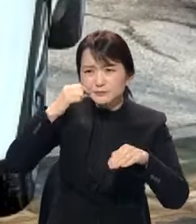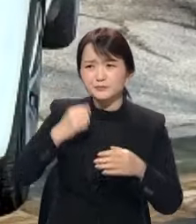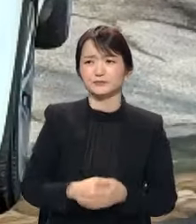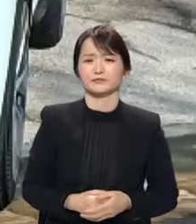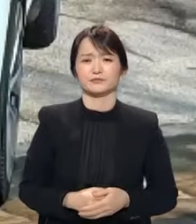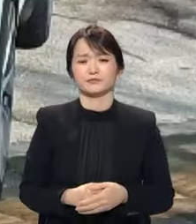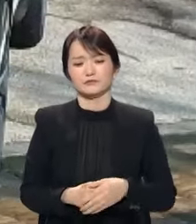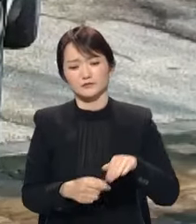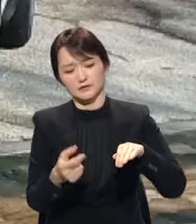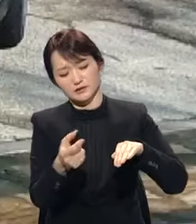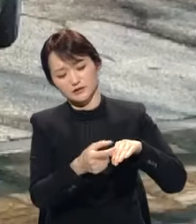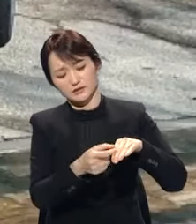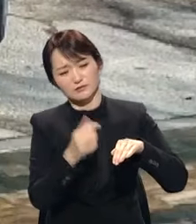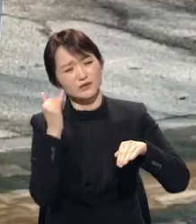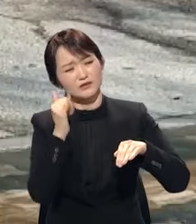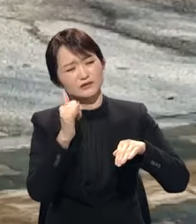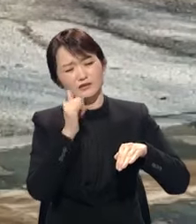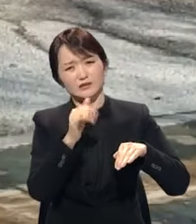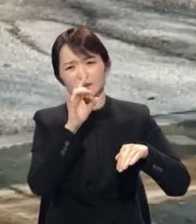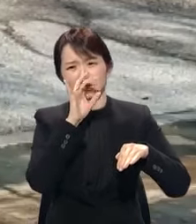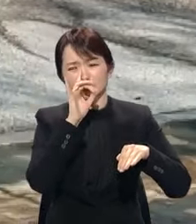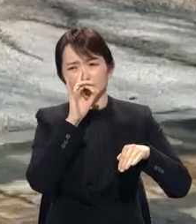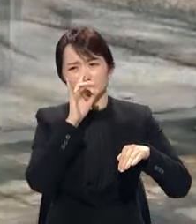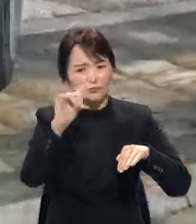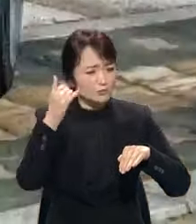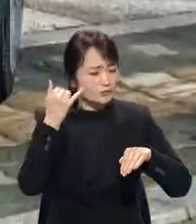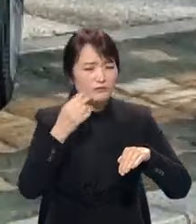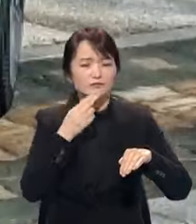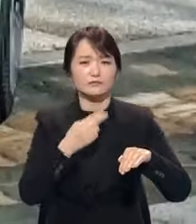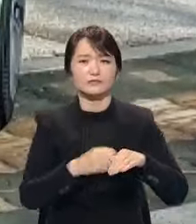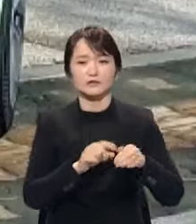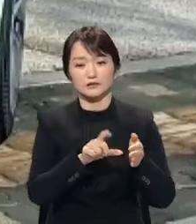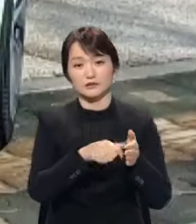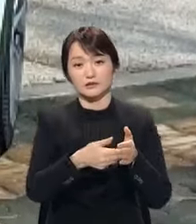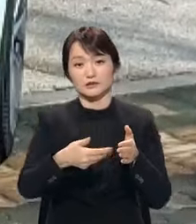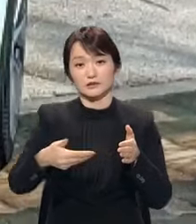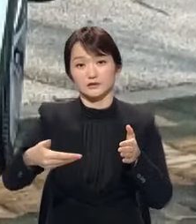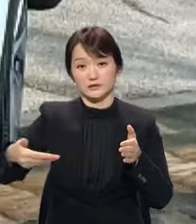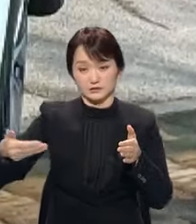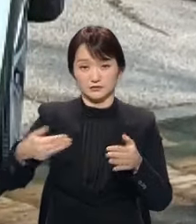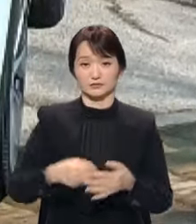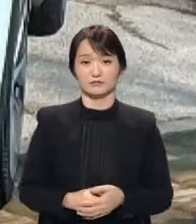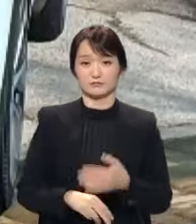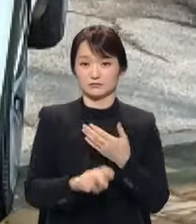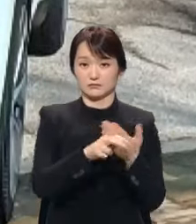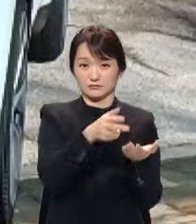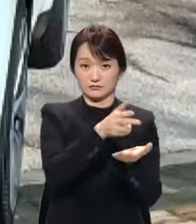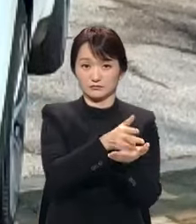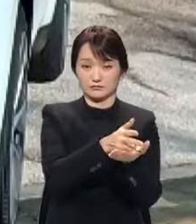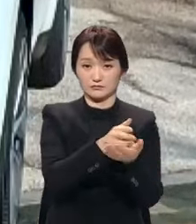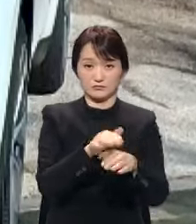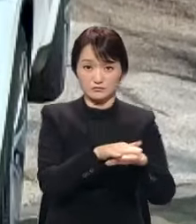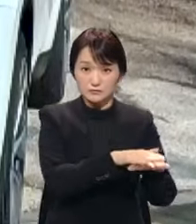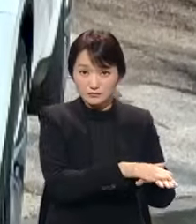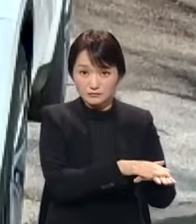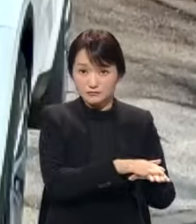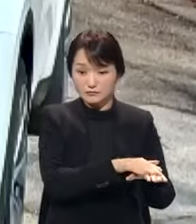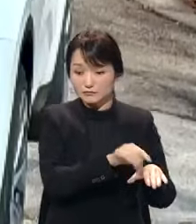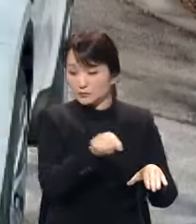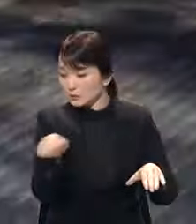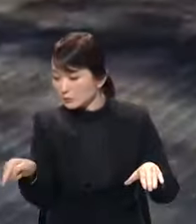계속 했는데도 받지도 않고 콜백도 없고 그렇게 시간은 흘러흘러 순시간 불법 주차는 둘째치고 옆에 보니